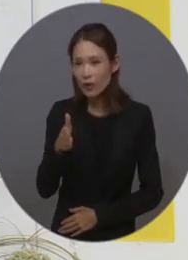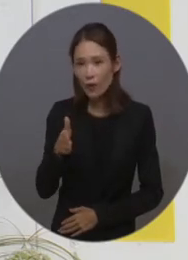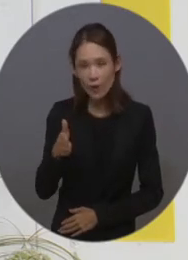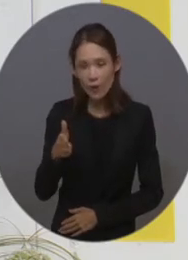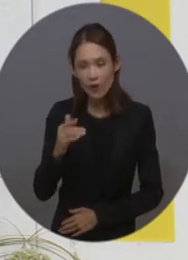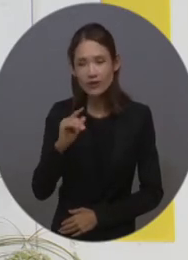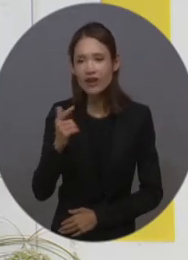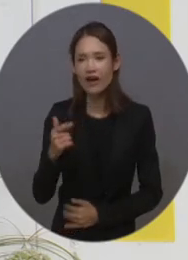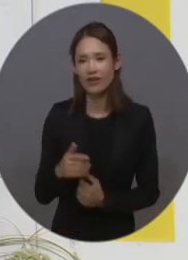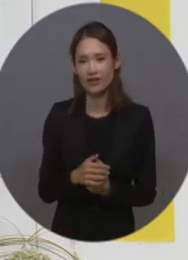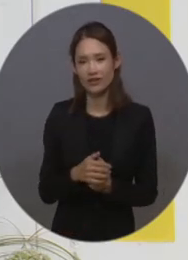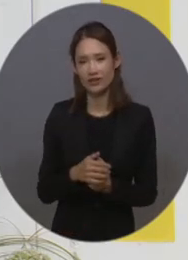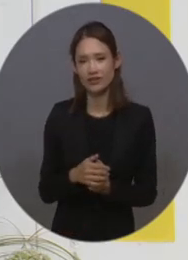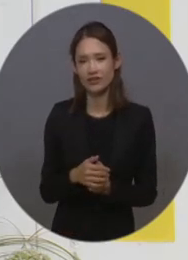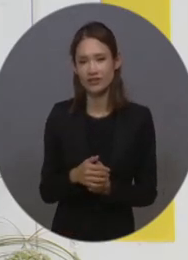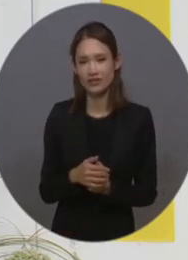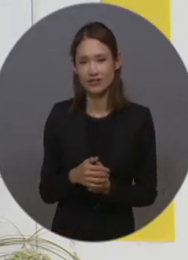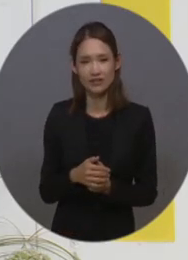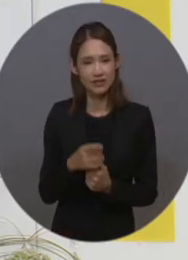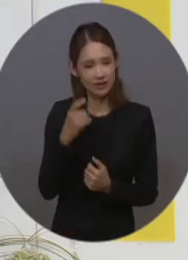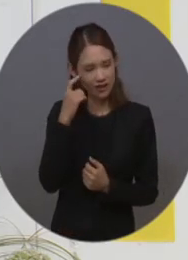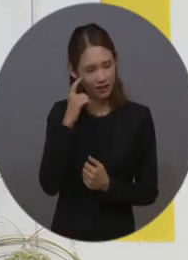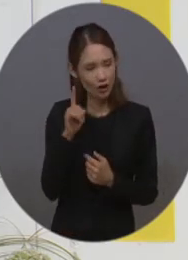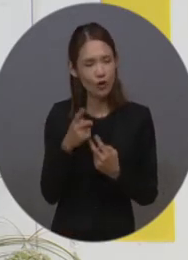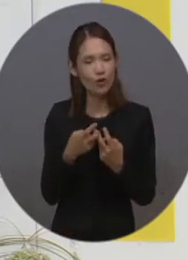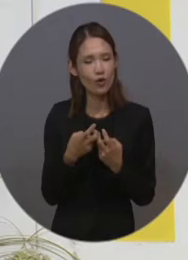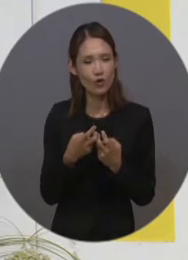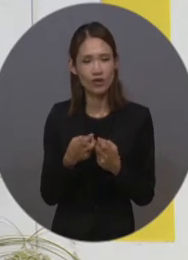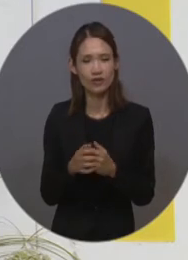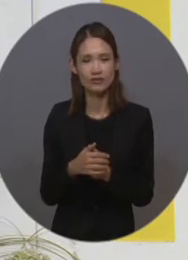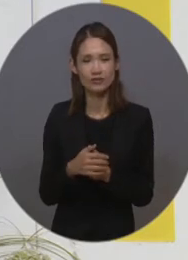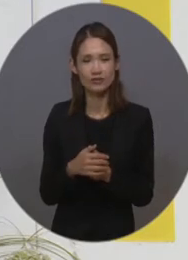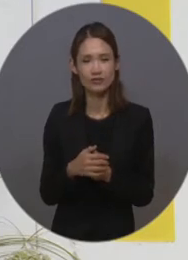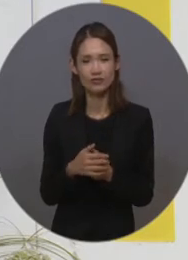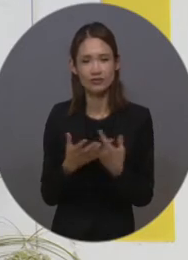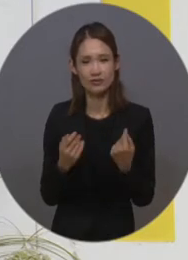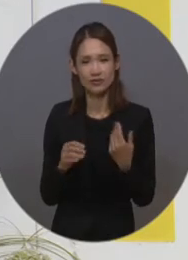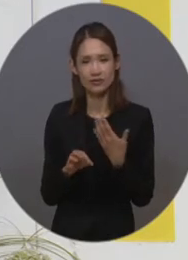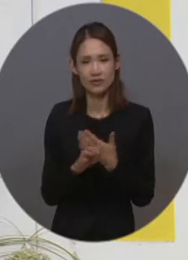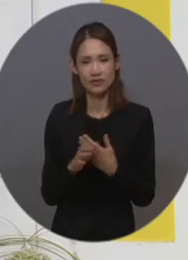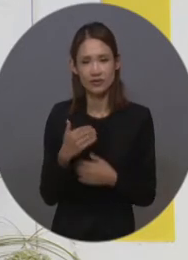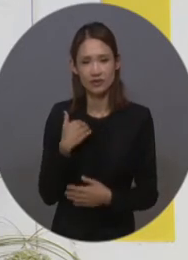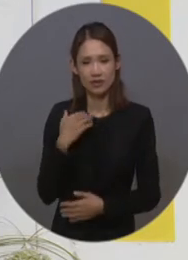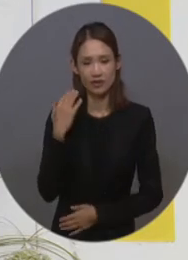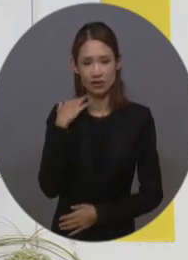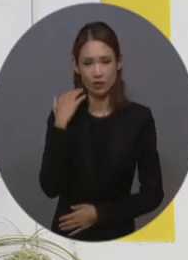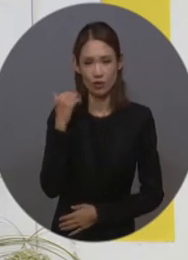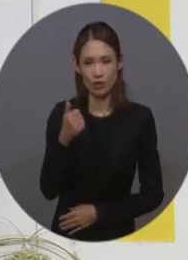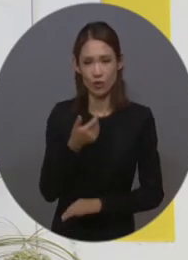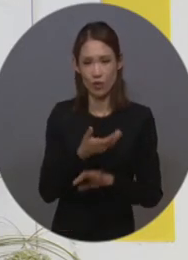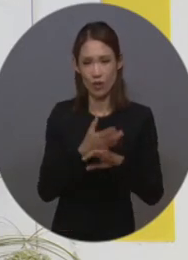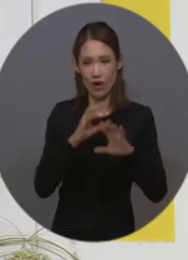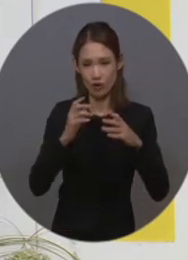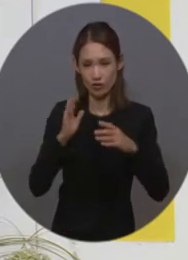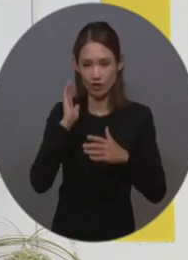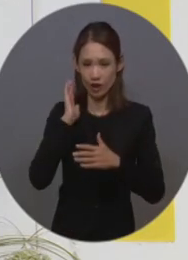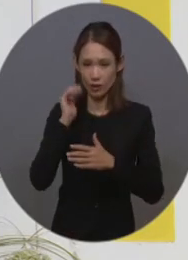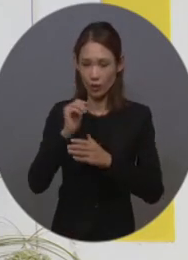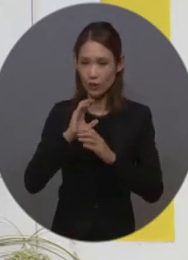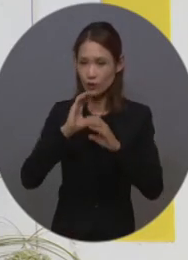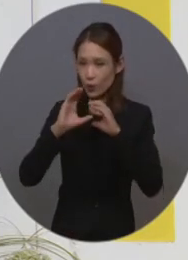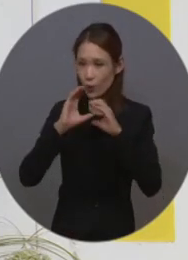아니에요. 그 저는 이제 그 어떻게 생각했냐면 네. 그럼 제가 대통령이 외국 정상과 소통을 할 수 있는